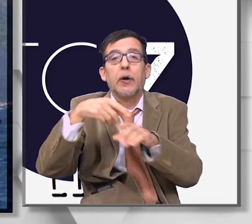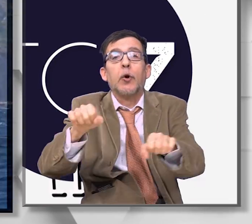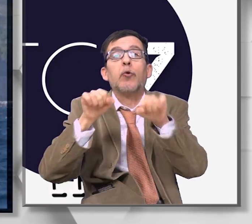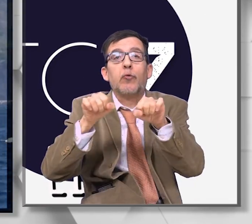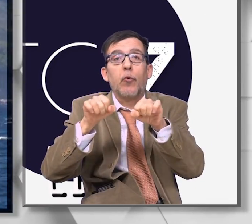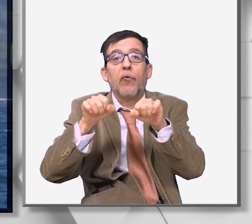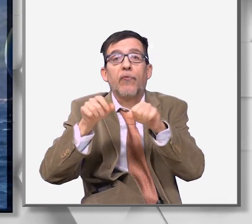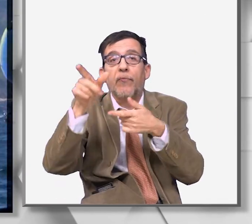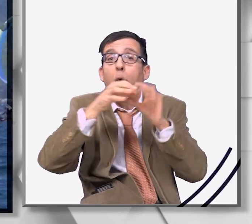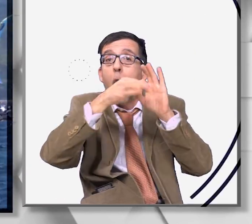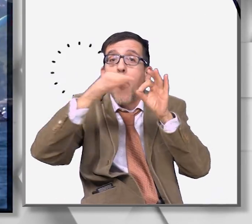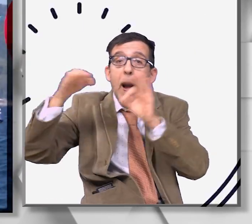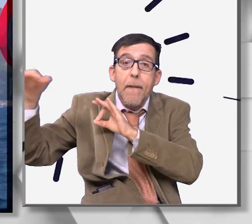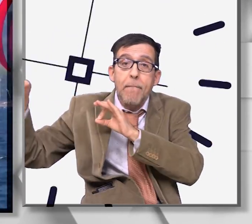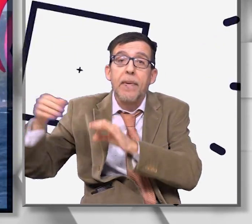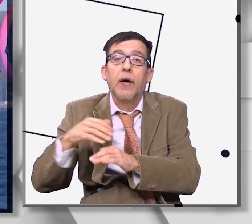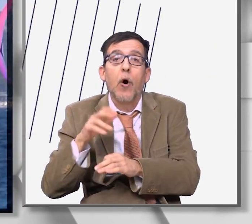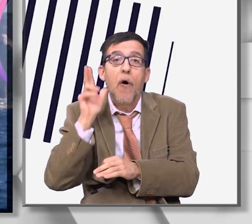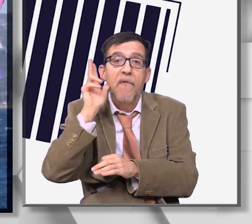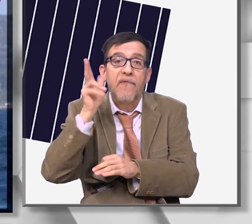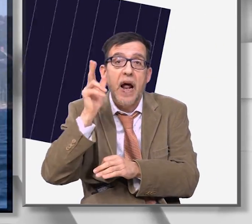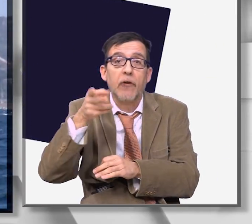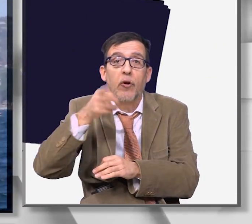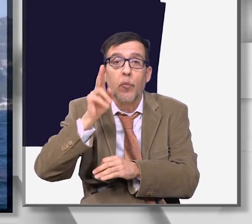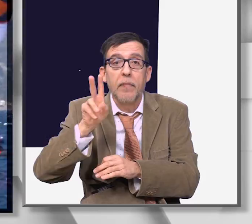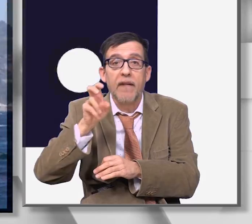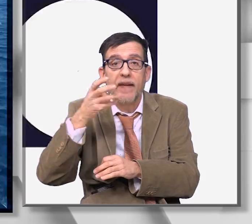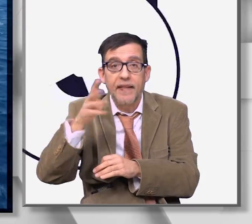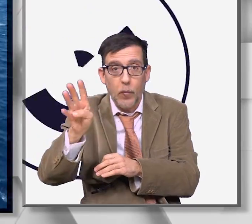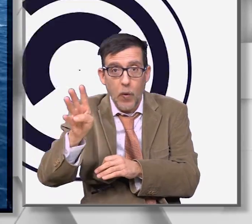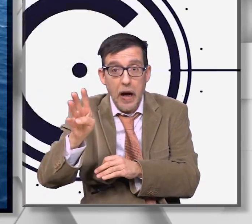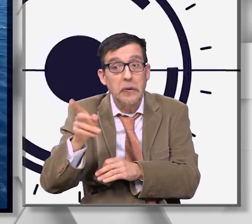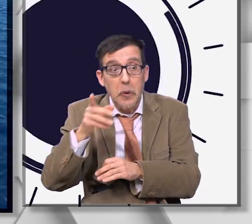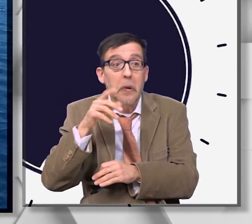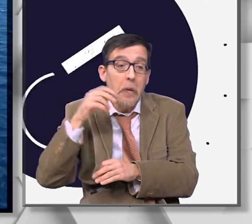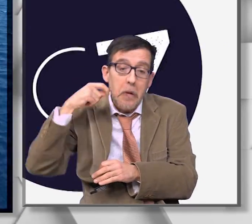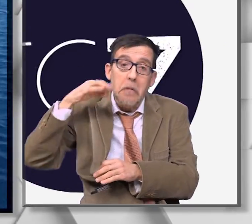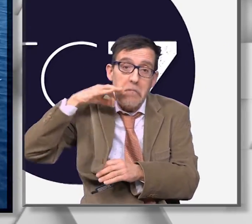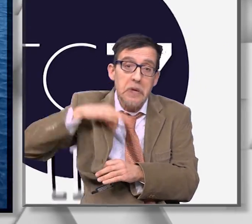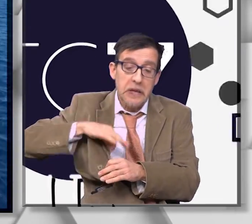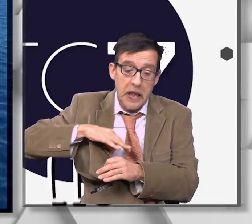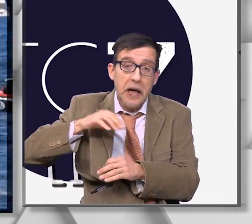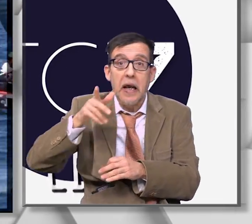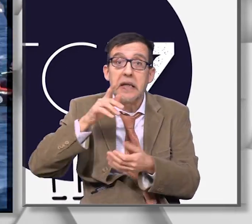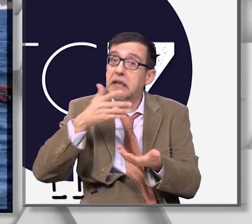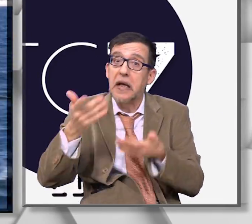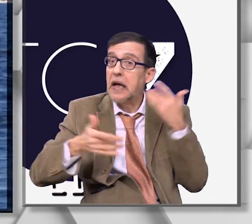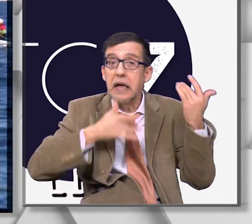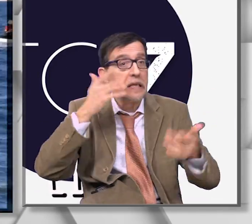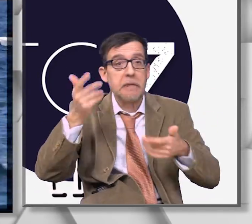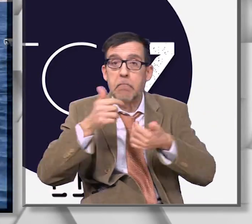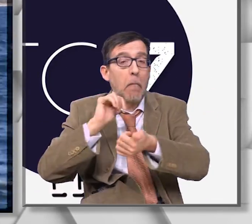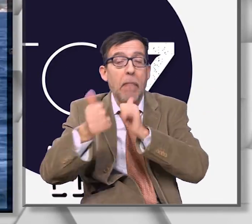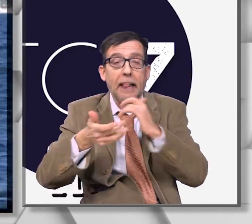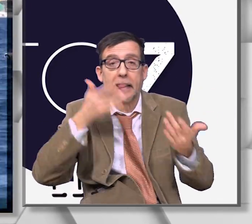olimpico di francia 2024 quindi c'è molto interesse per questa nuova disciplina molto spettacolare e poi il